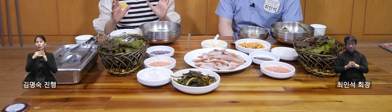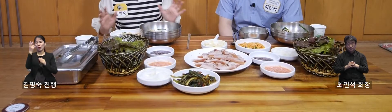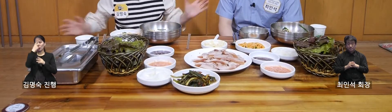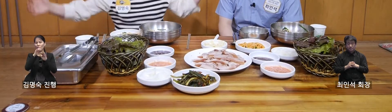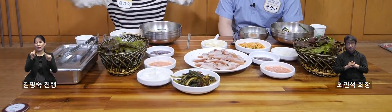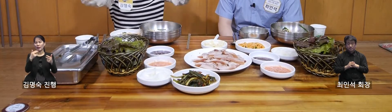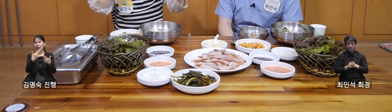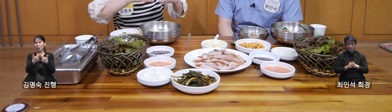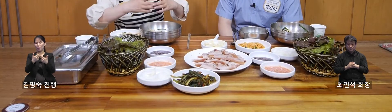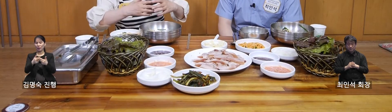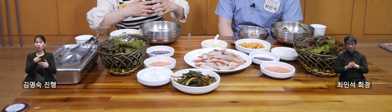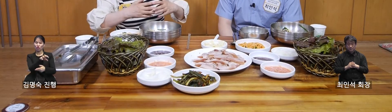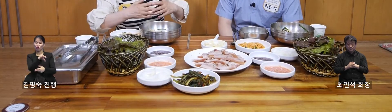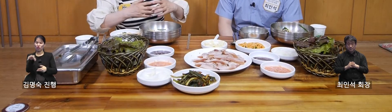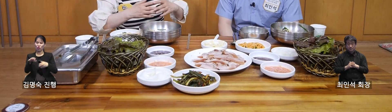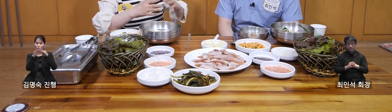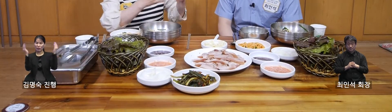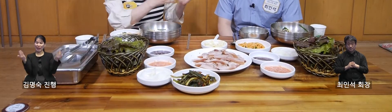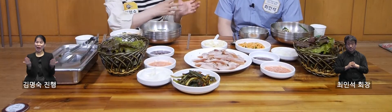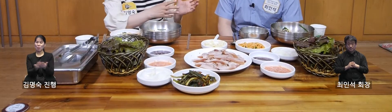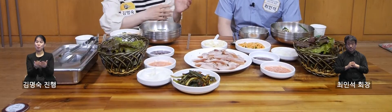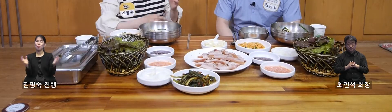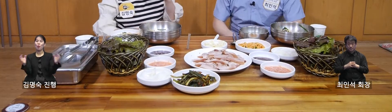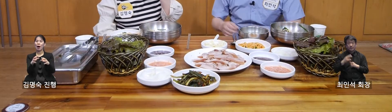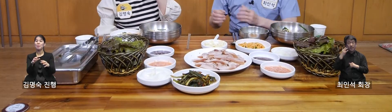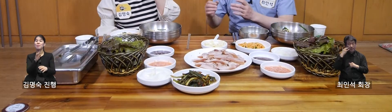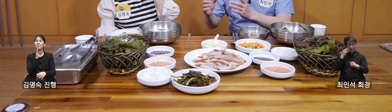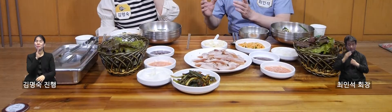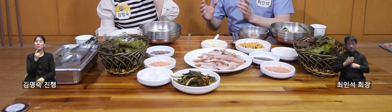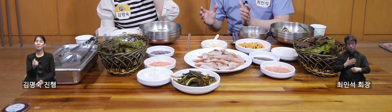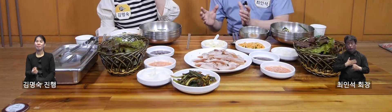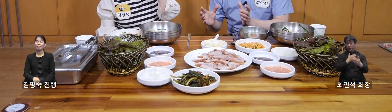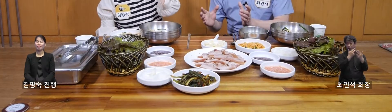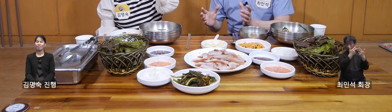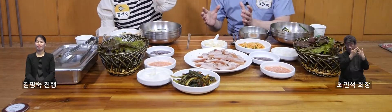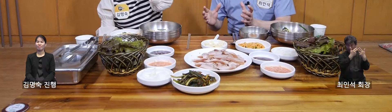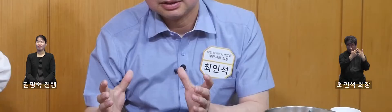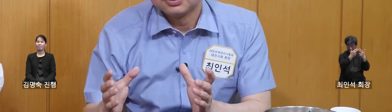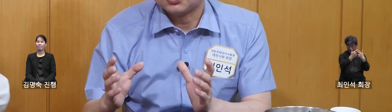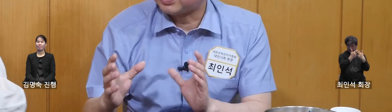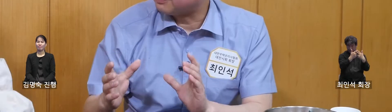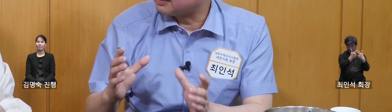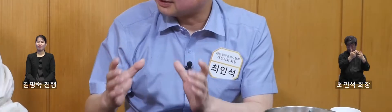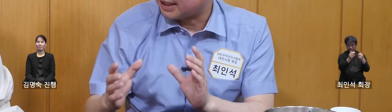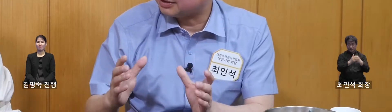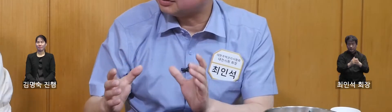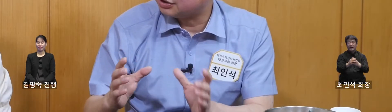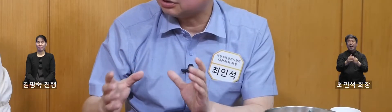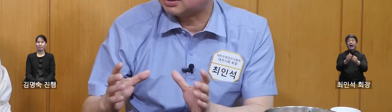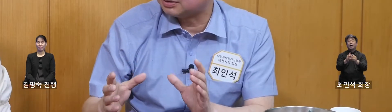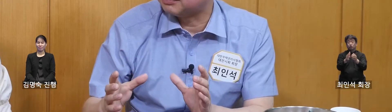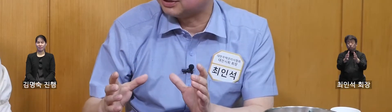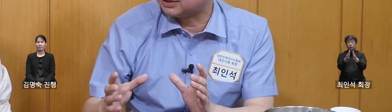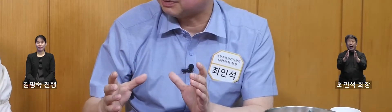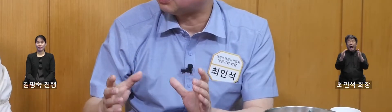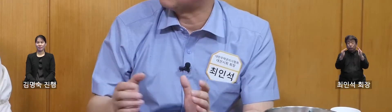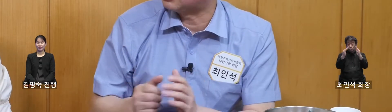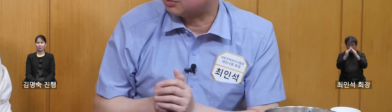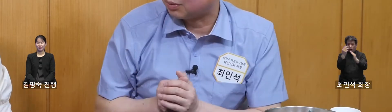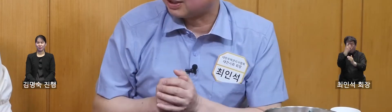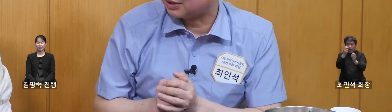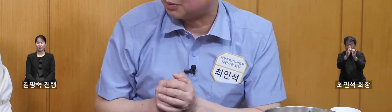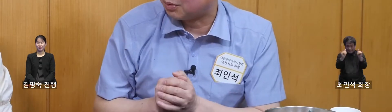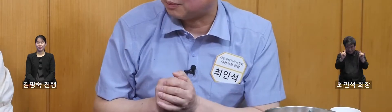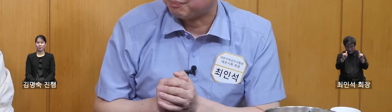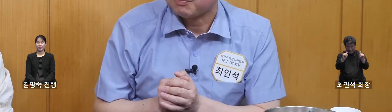대한주택관리사협회는 전체 다 아울러지는 건가요? 아니면 그렇습니다. 우리 협회라고 하는 것은 이제 주택관리사 자격을 취득하신 분이 이제